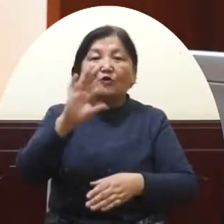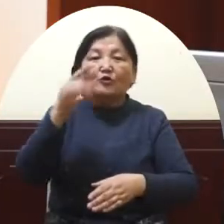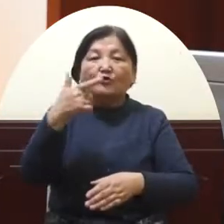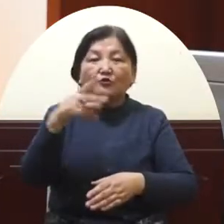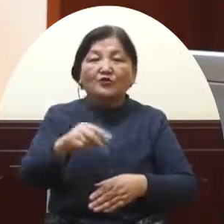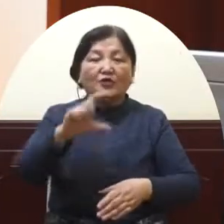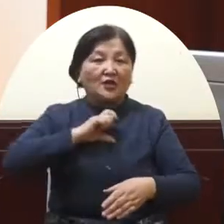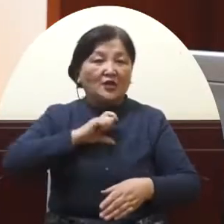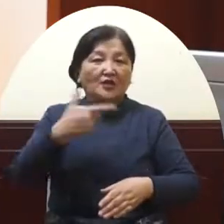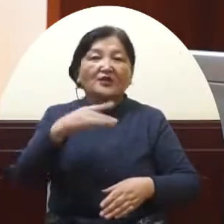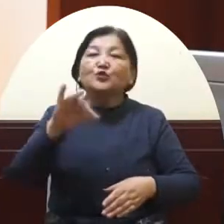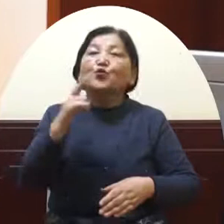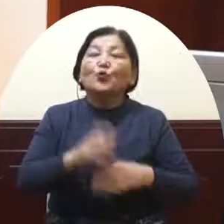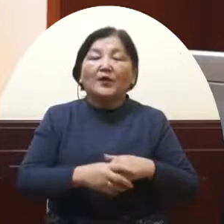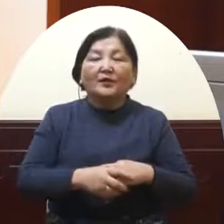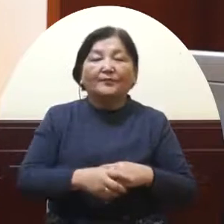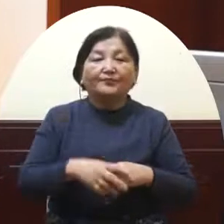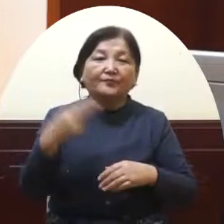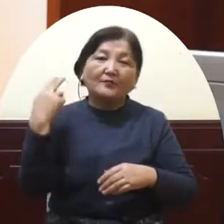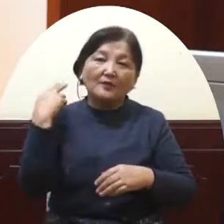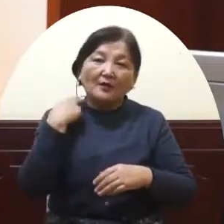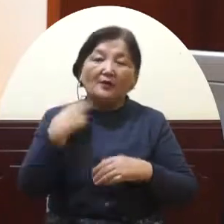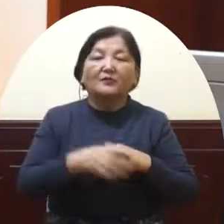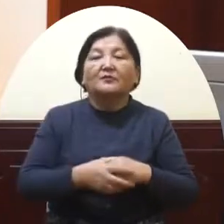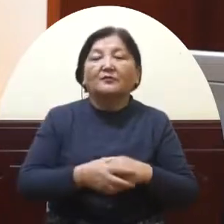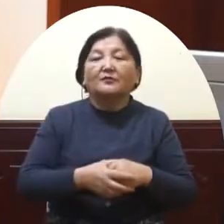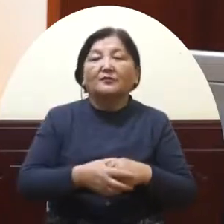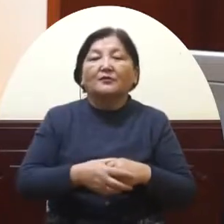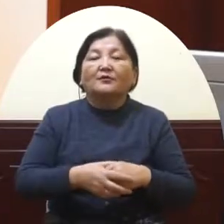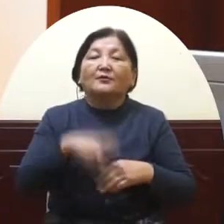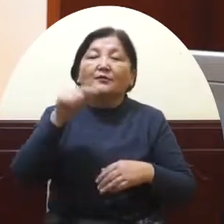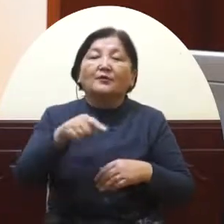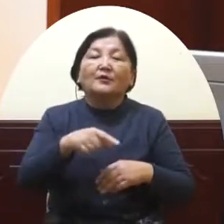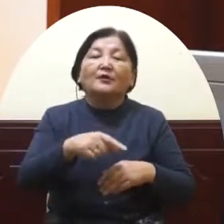Тэгээ англиар бол энэ бол suffrage гэсэн нэр томьёо.